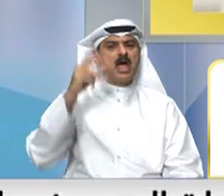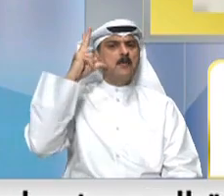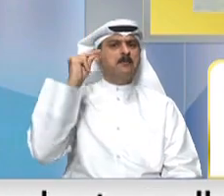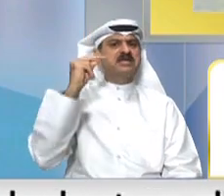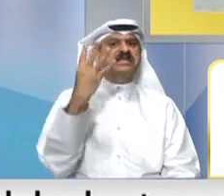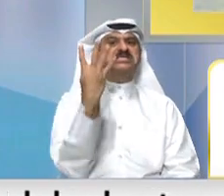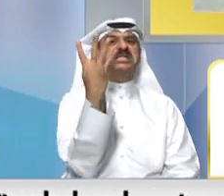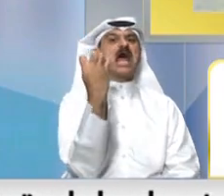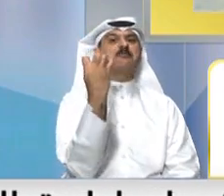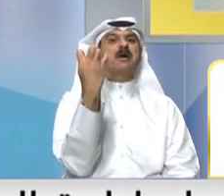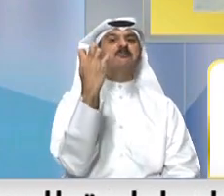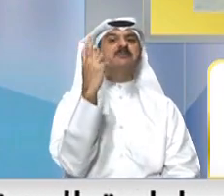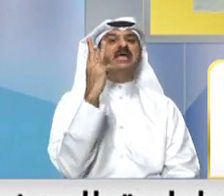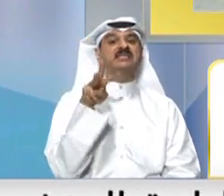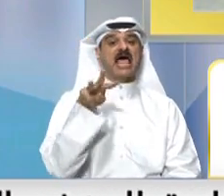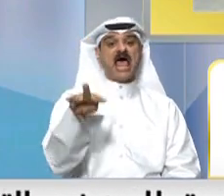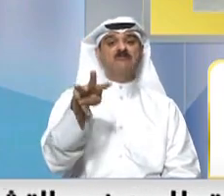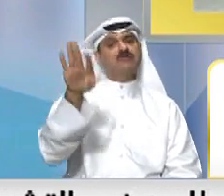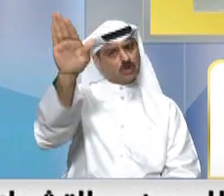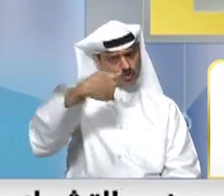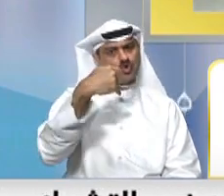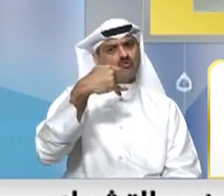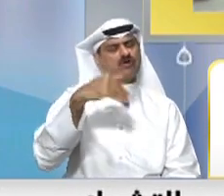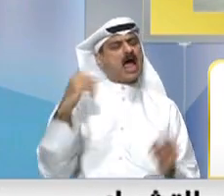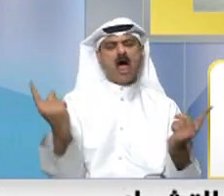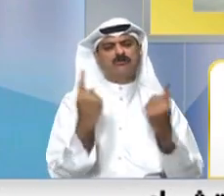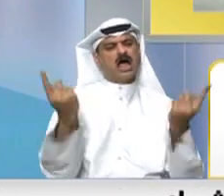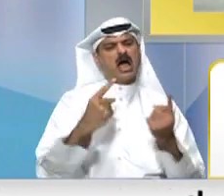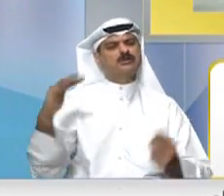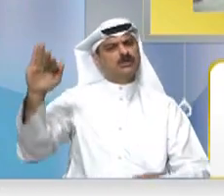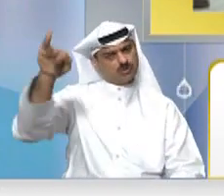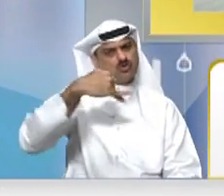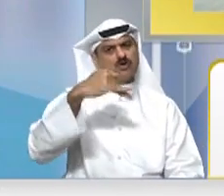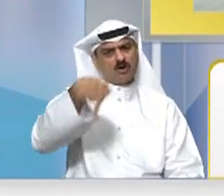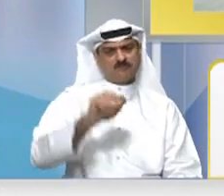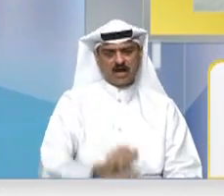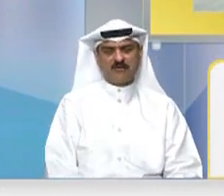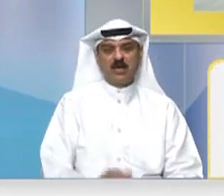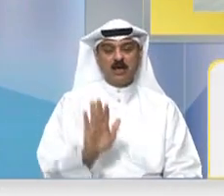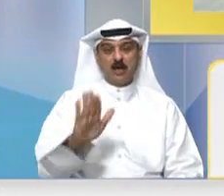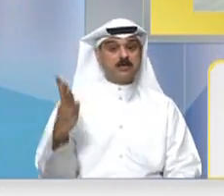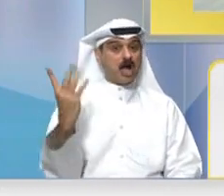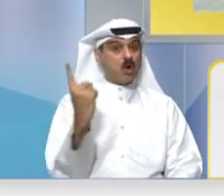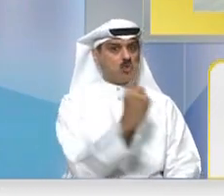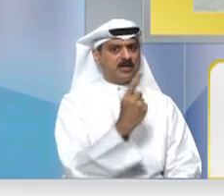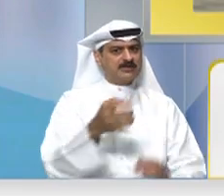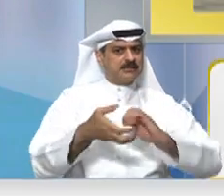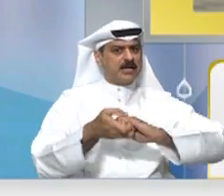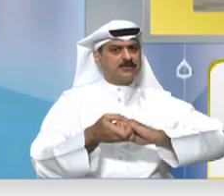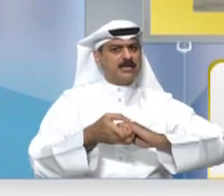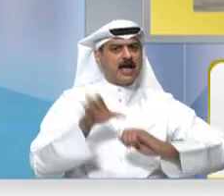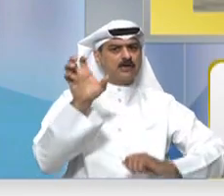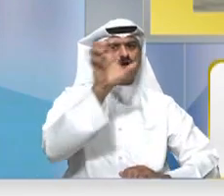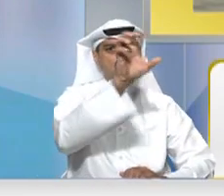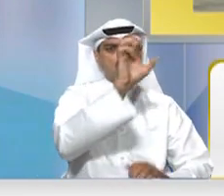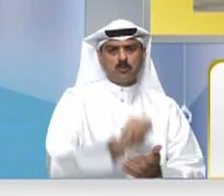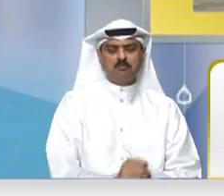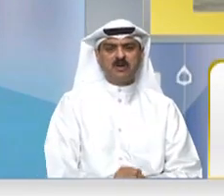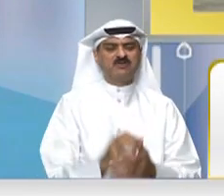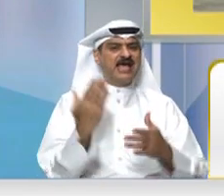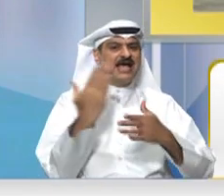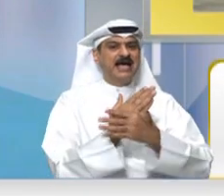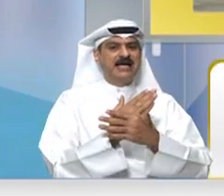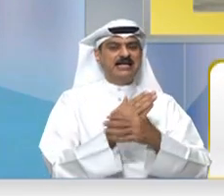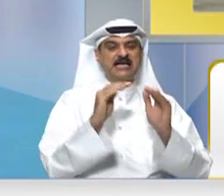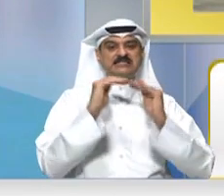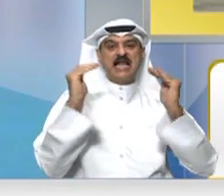في نسبة النمو. أيضا سيكون هناك تأثير على وحدة الاتحاد الأوروبي، لأن الأحزاب اليمينية المتطرفة هي